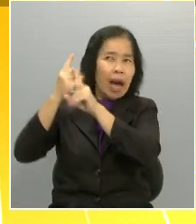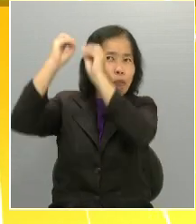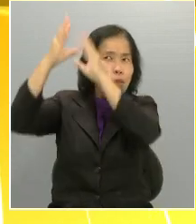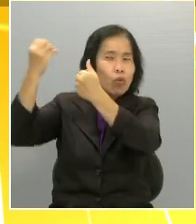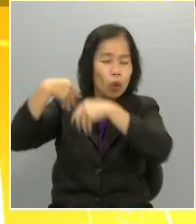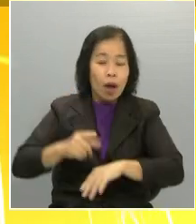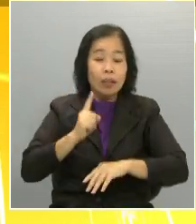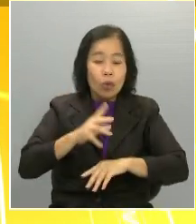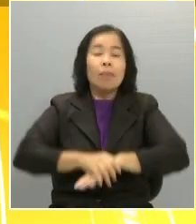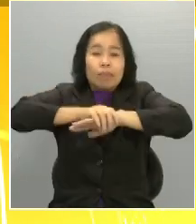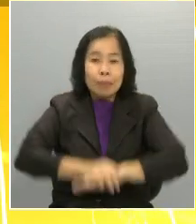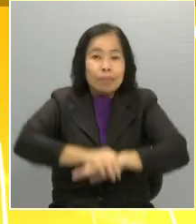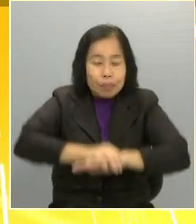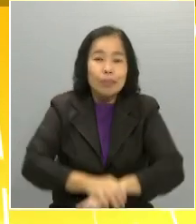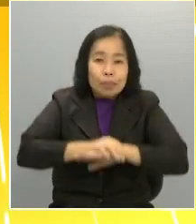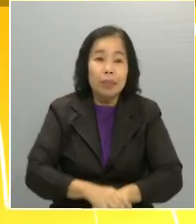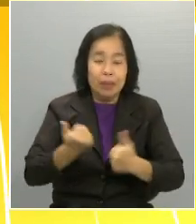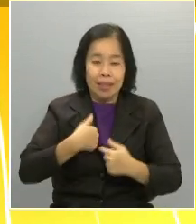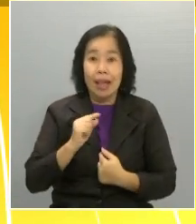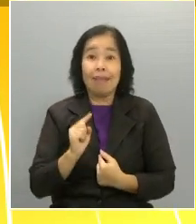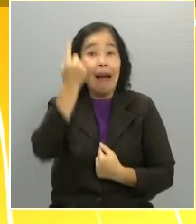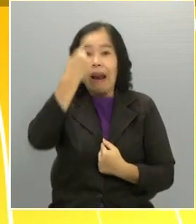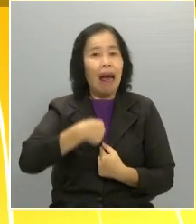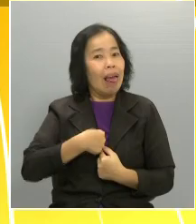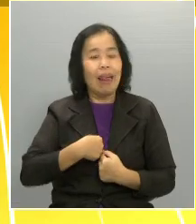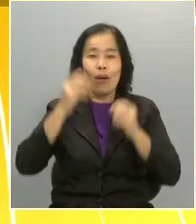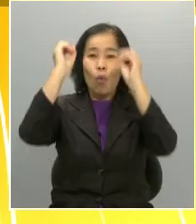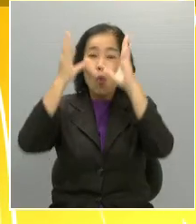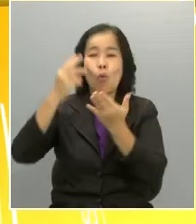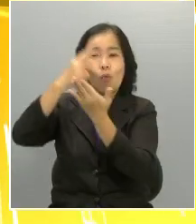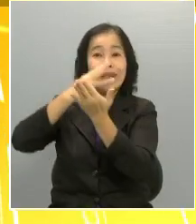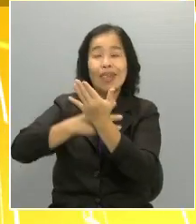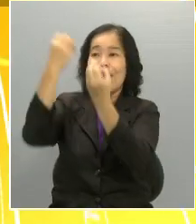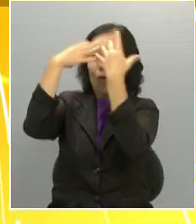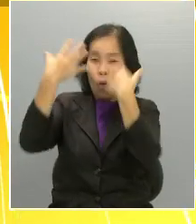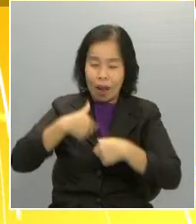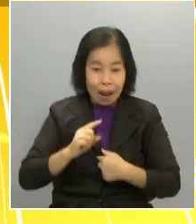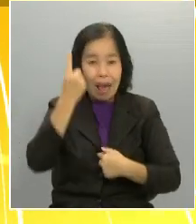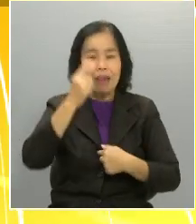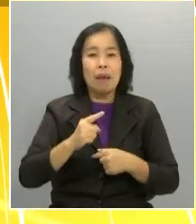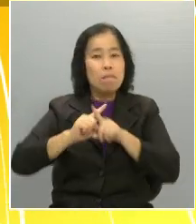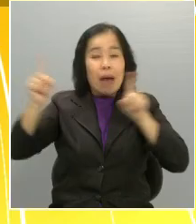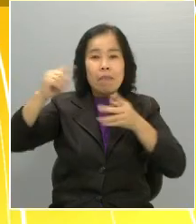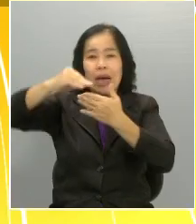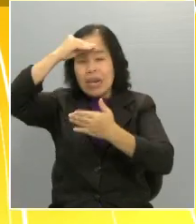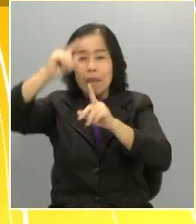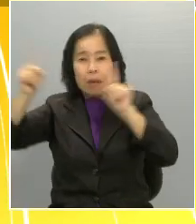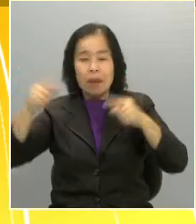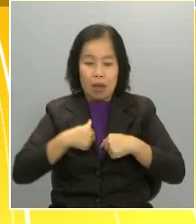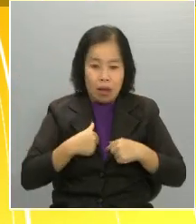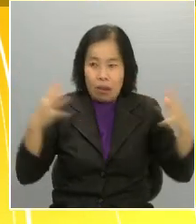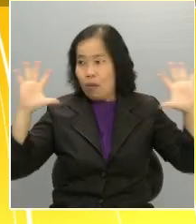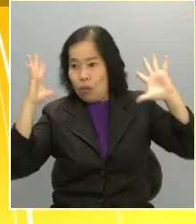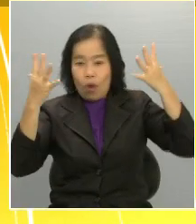2 3ฮึบนี่เป็นครั้งแรกที่ได้ใช้วิชาในเหตุการณ์จริงมันไม่เหมือนที่เรียนเพราะมีความกดดันมีฝนมีน้